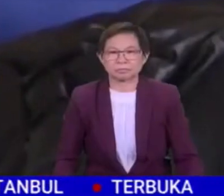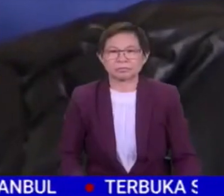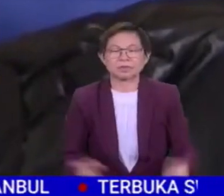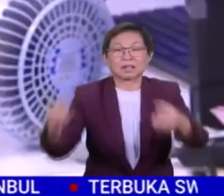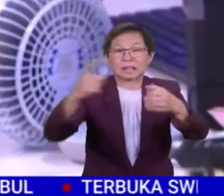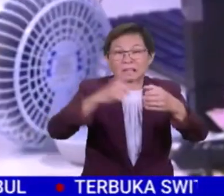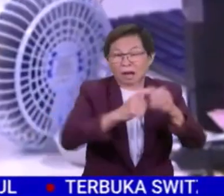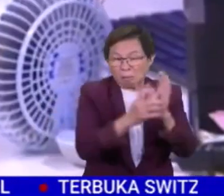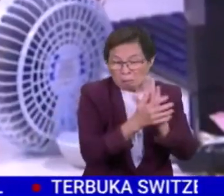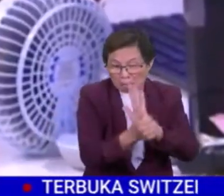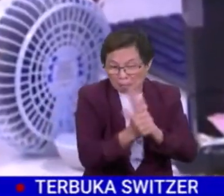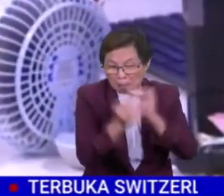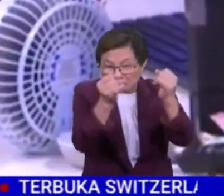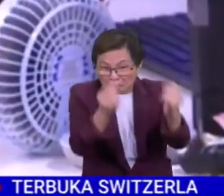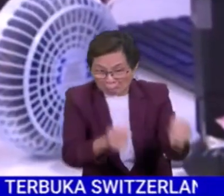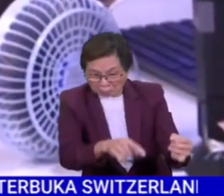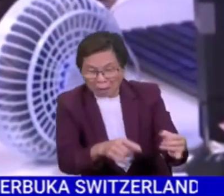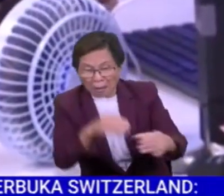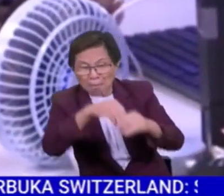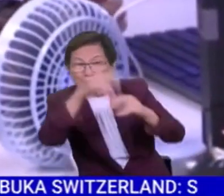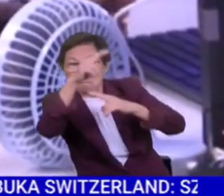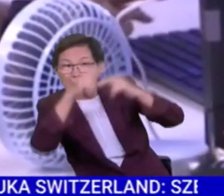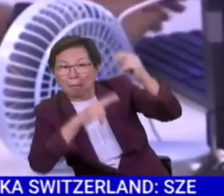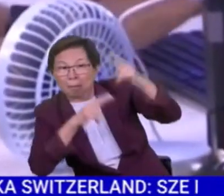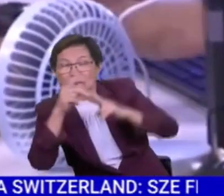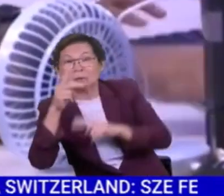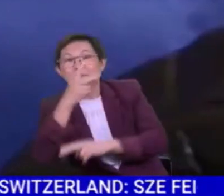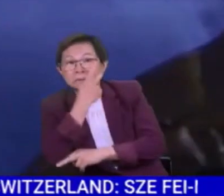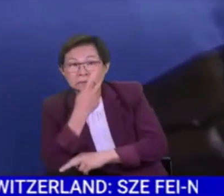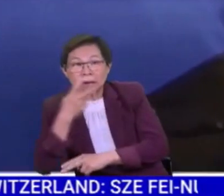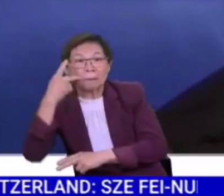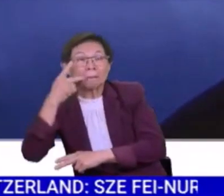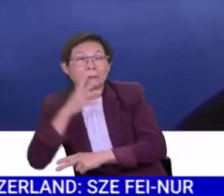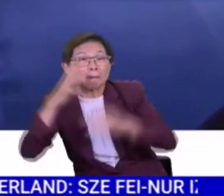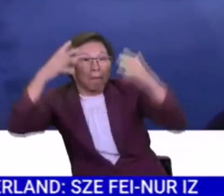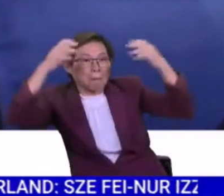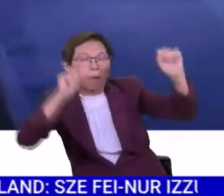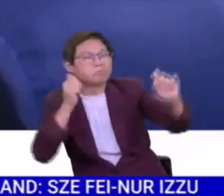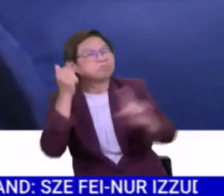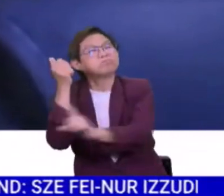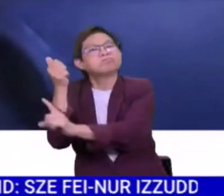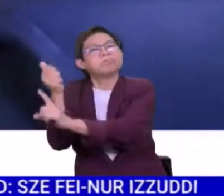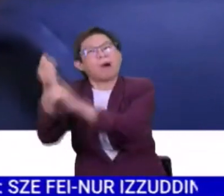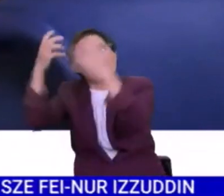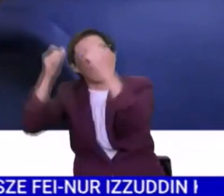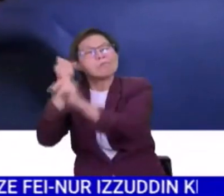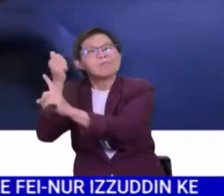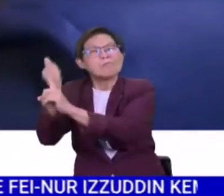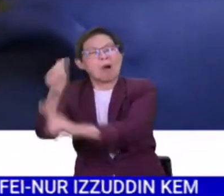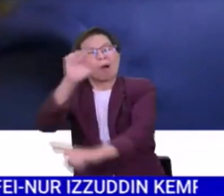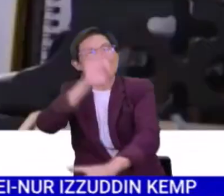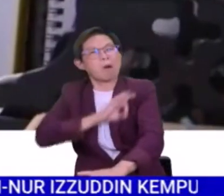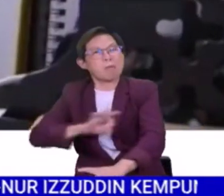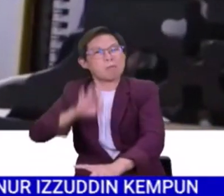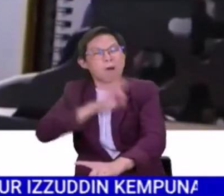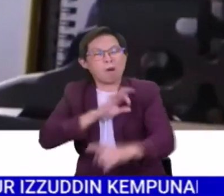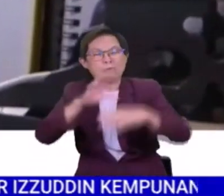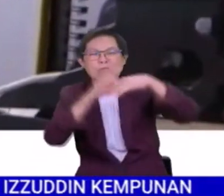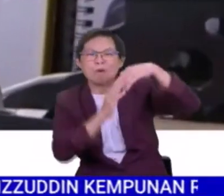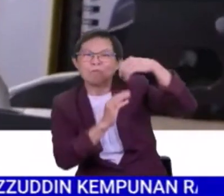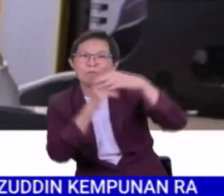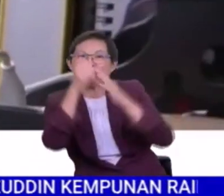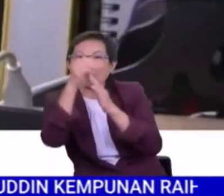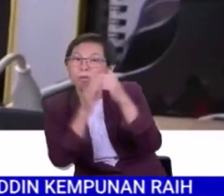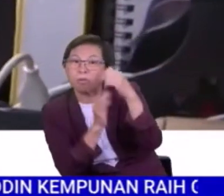Berhubung kapasiti individu dalam sesebuah bangunan, Khairi berkata, majikan mempunyai pilihan untuk memanfaatkan kelonggaran yang diberikan